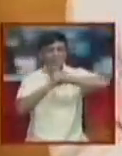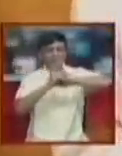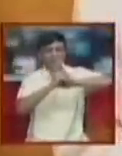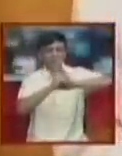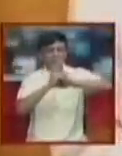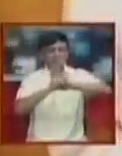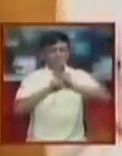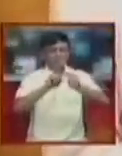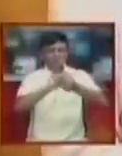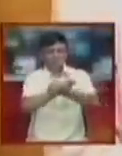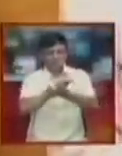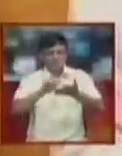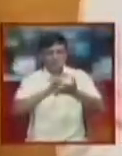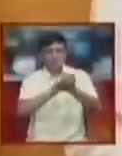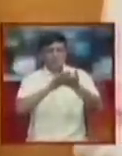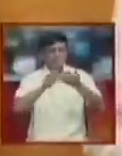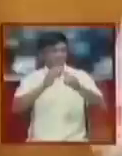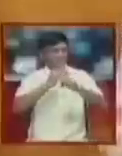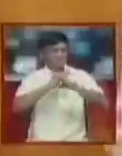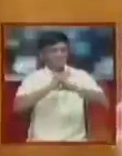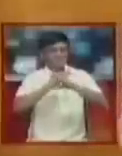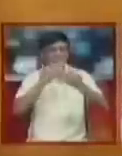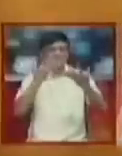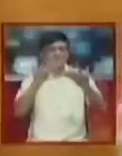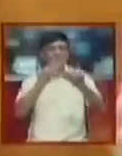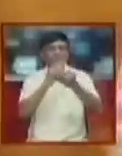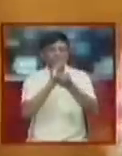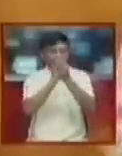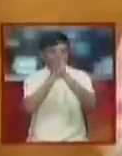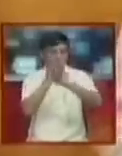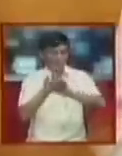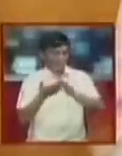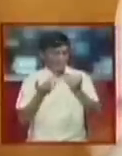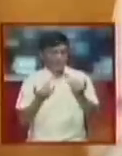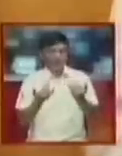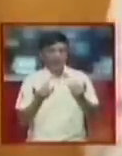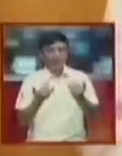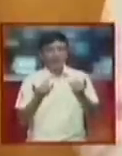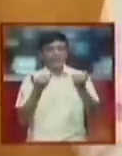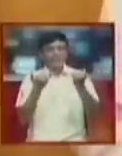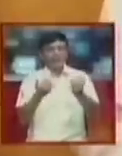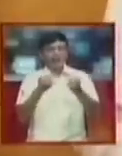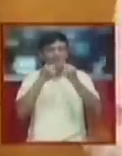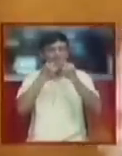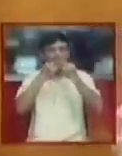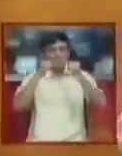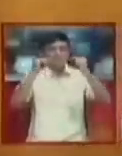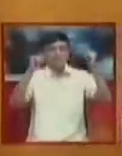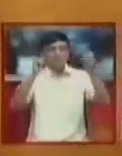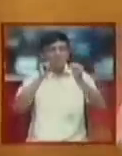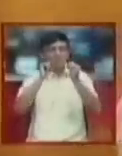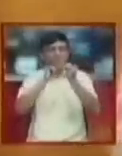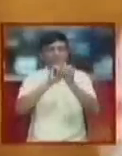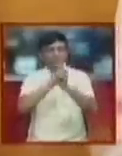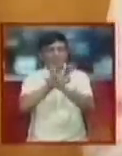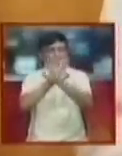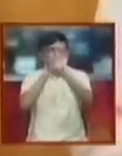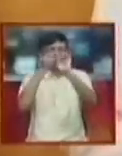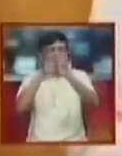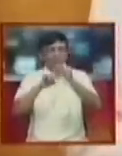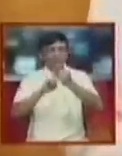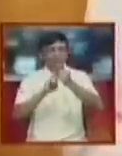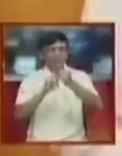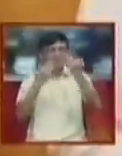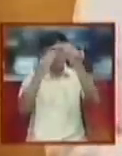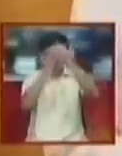at karasan na bawi natin sa mapayapang paraan. Matagumpay nating pinag-alab ang liwanag mula sa